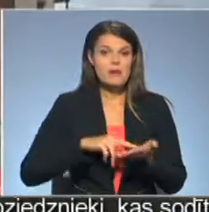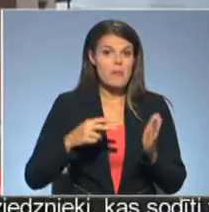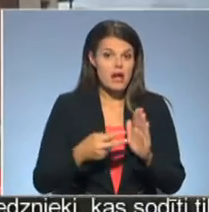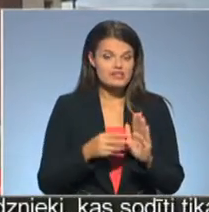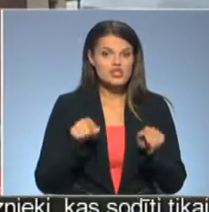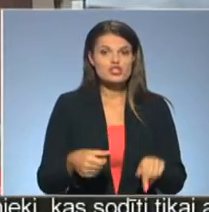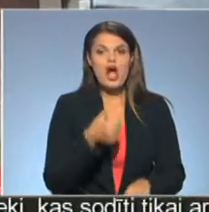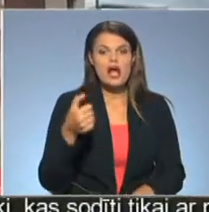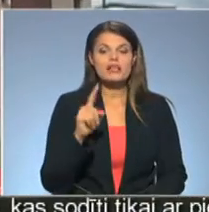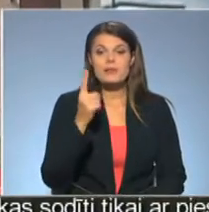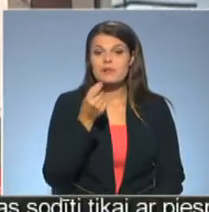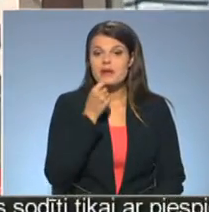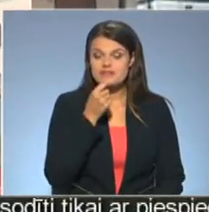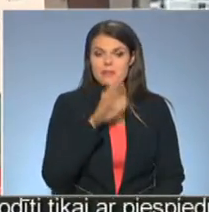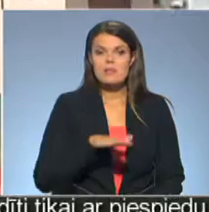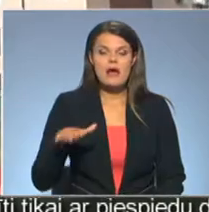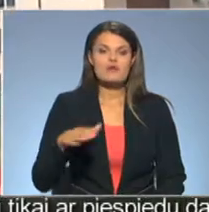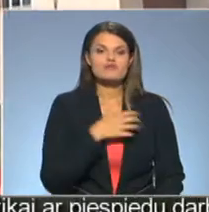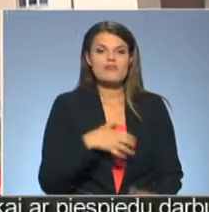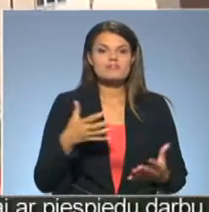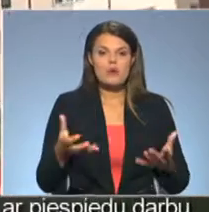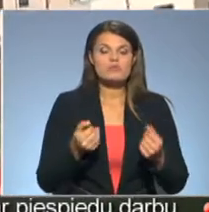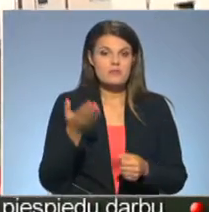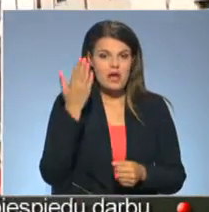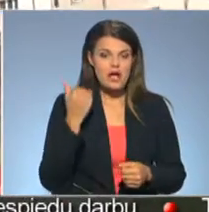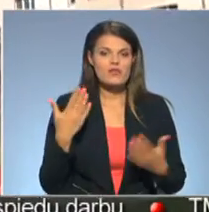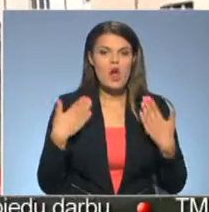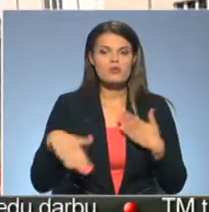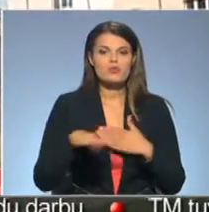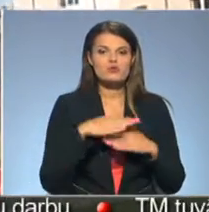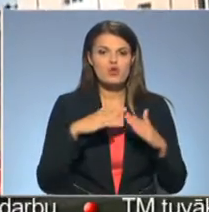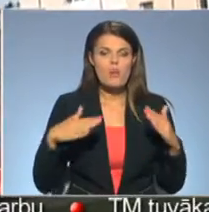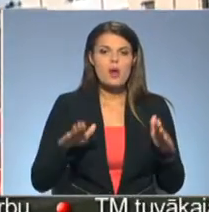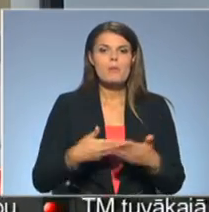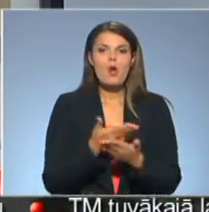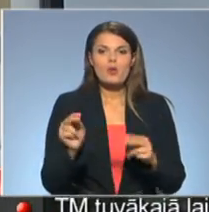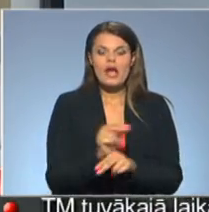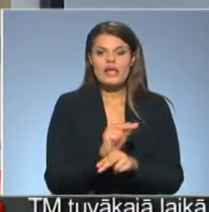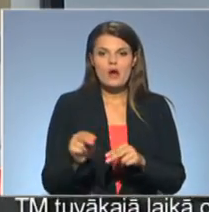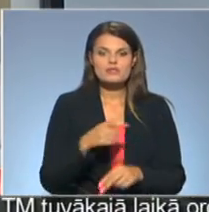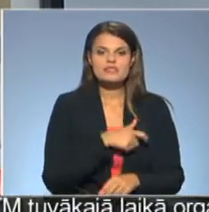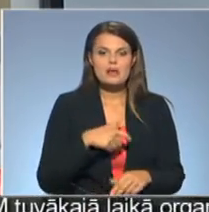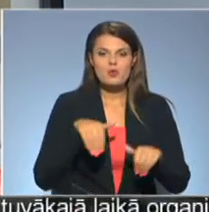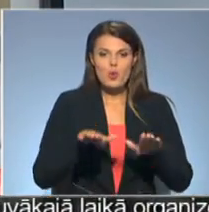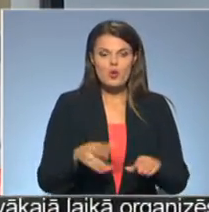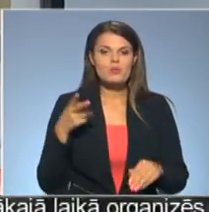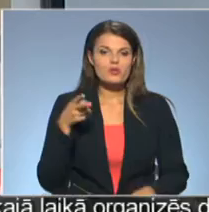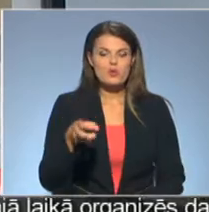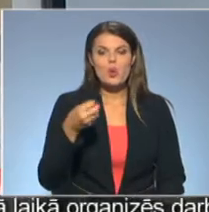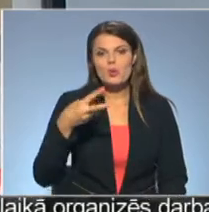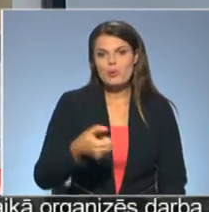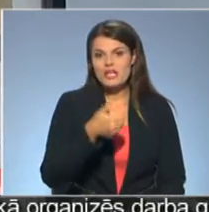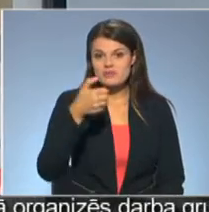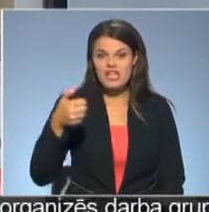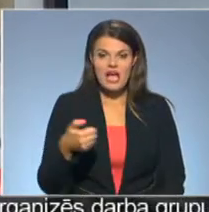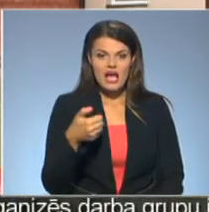Jau šā gada 1. Septembrī bērnus vajadzēja uzņemt kādreiziem atpūtas kompleksam, par kuru rekonstrukciju deputāti nolēma